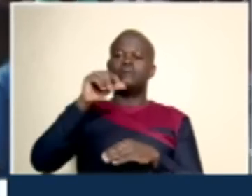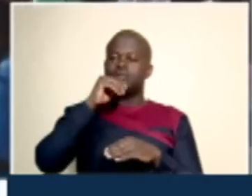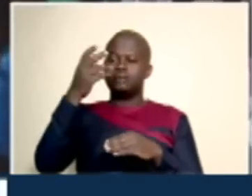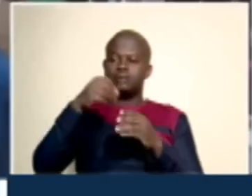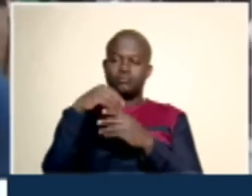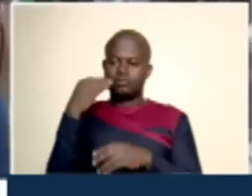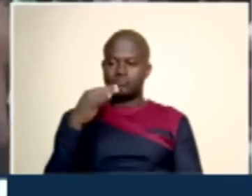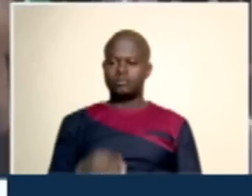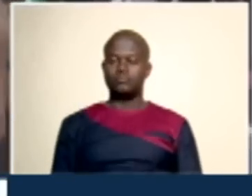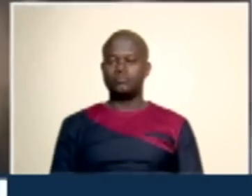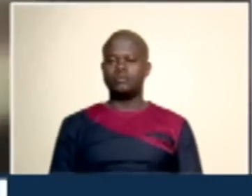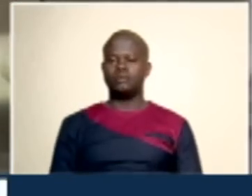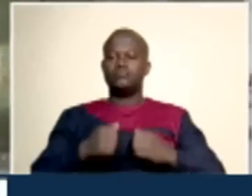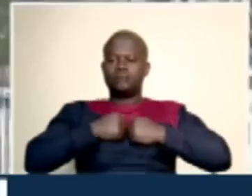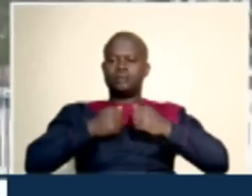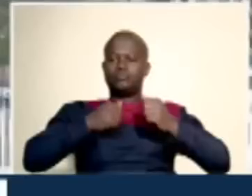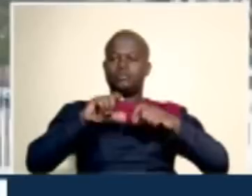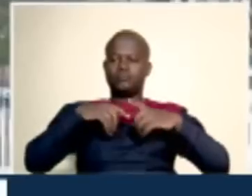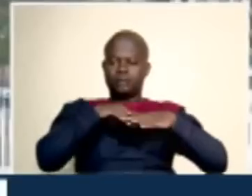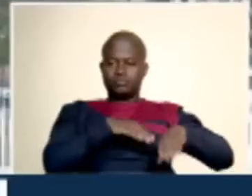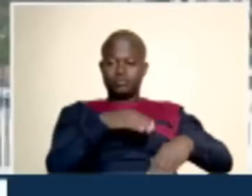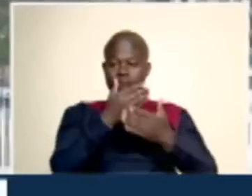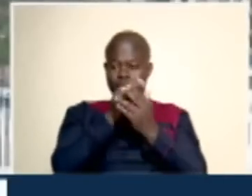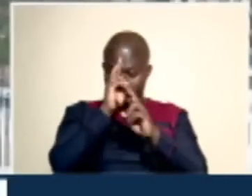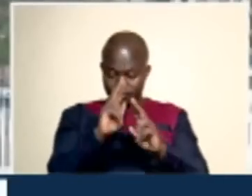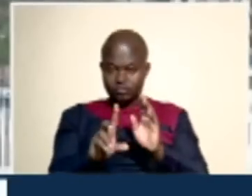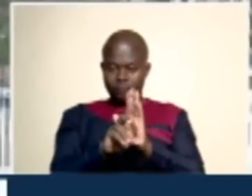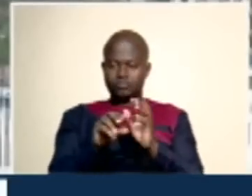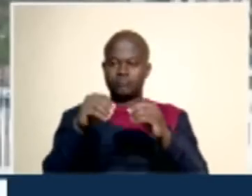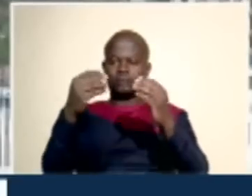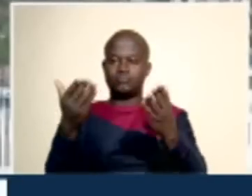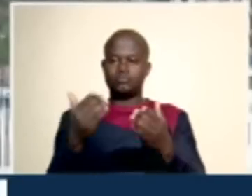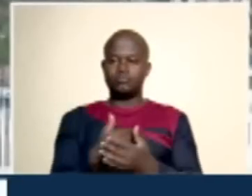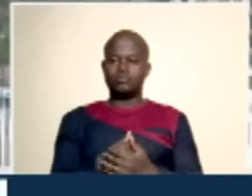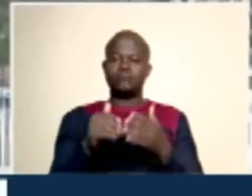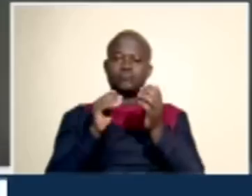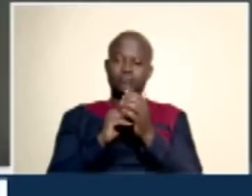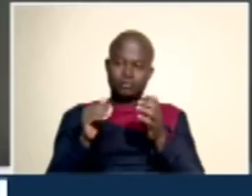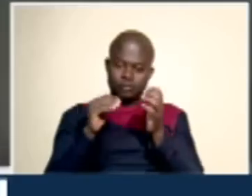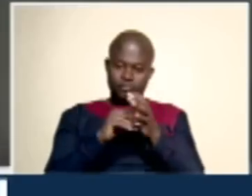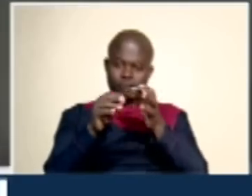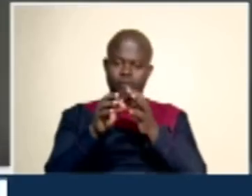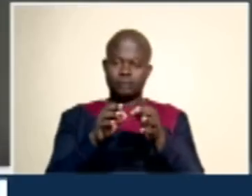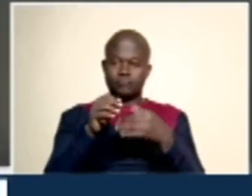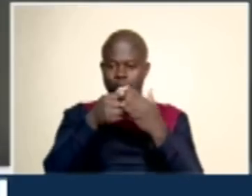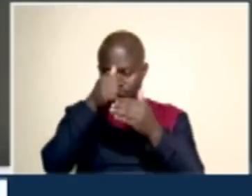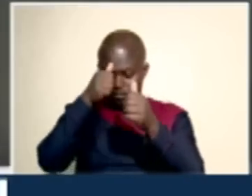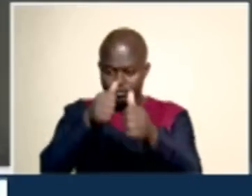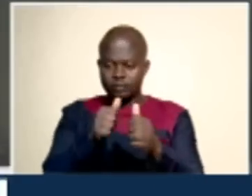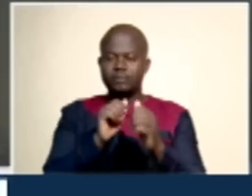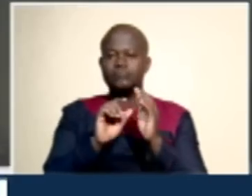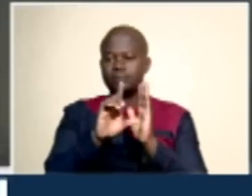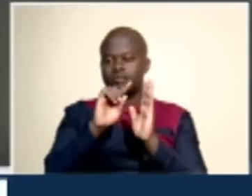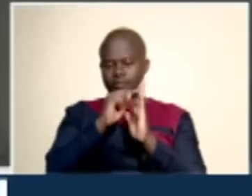Bufaransa abanyarwanda bari muri Sudani barasabwa kubahiriza amabwiriza barimo guhabwa ndongera mbigarukeho no gukurikiza amabwiriza bari